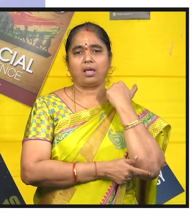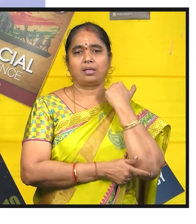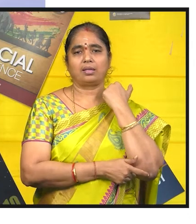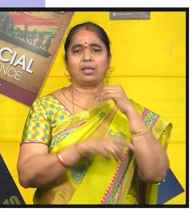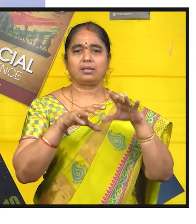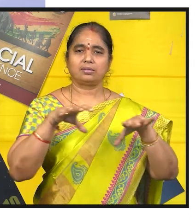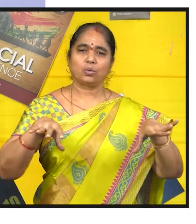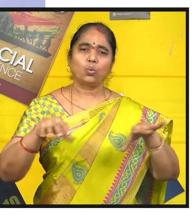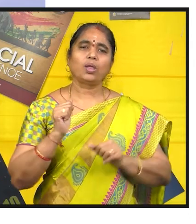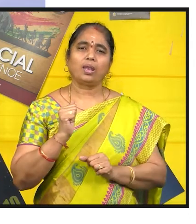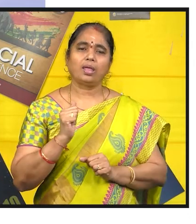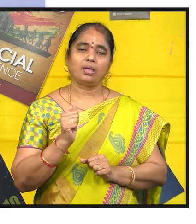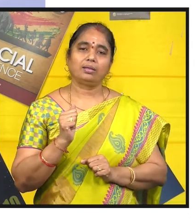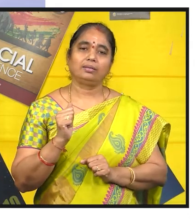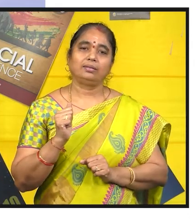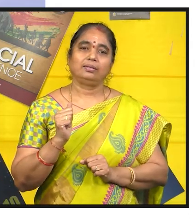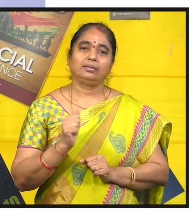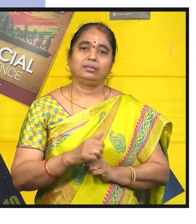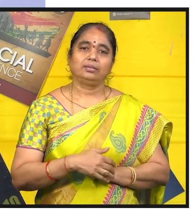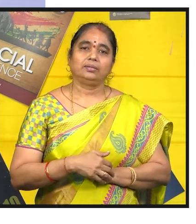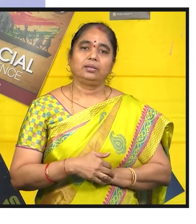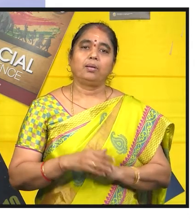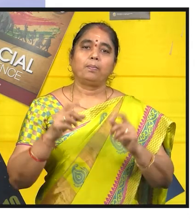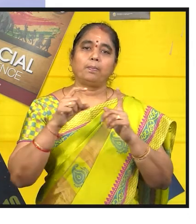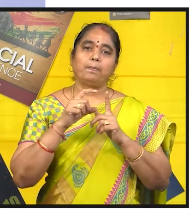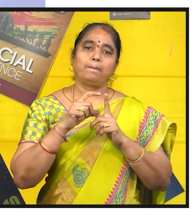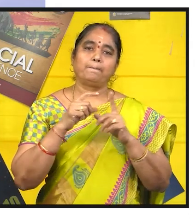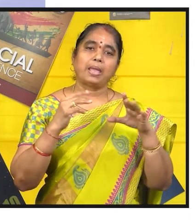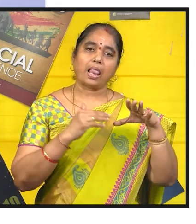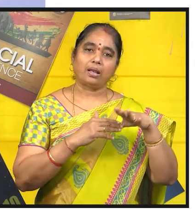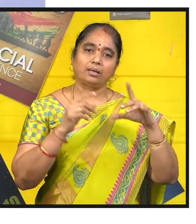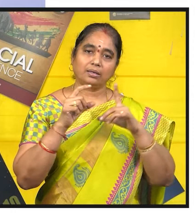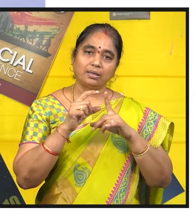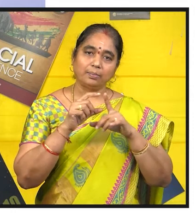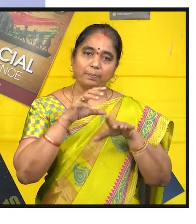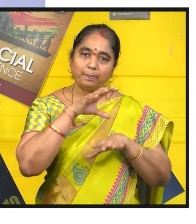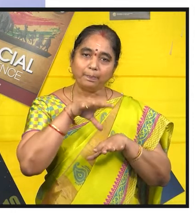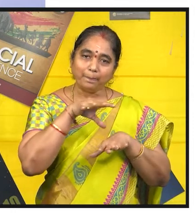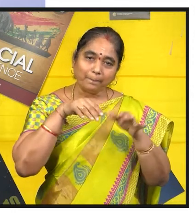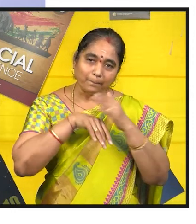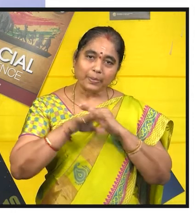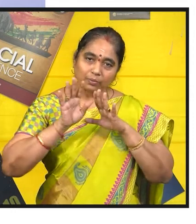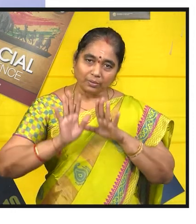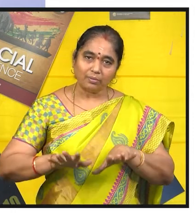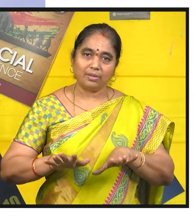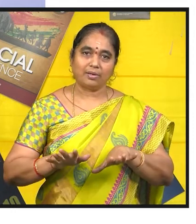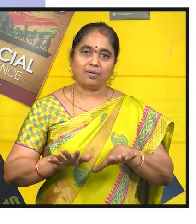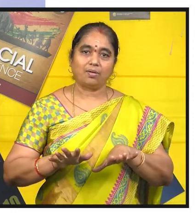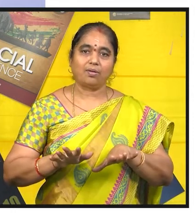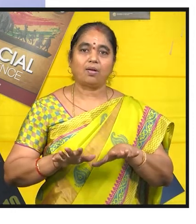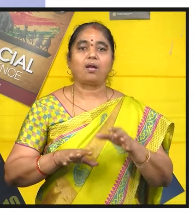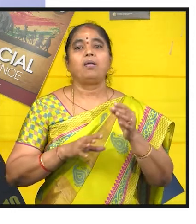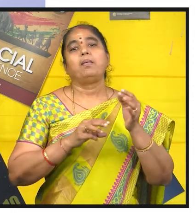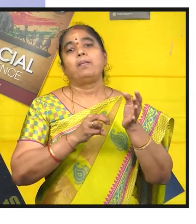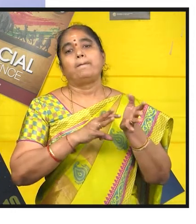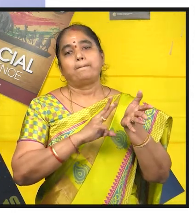கடைசி கூட எதில் இருக்கணும் அப்படின்னு சொல்லி பார்த்தீங்கன்னு சொன்னால், பி எலக்ட்ரான்கள் வந்து பி கூட்டில் இருக்கணும். இதில் நீங்கள் பார்த்தீங்கன்னு